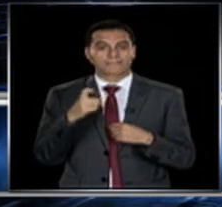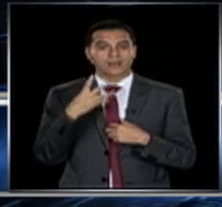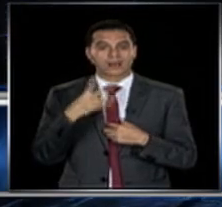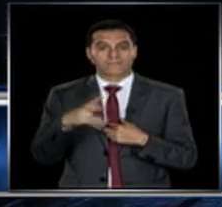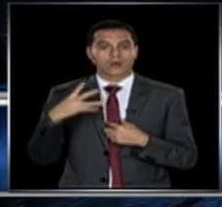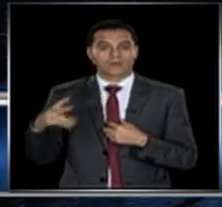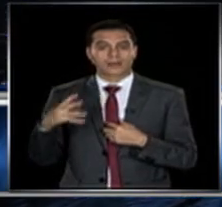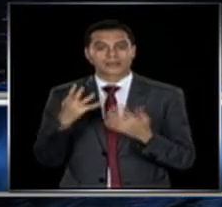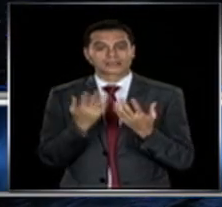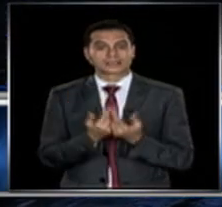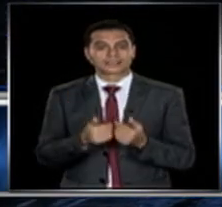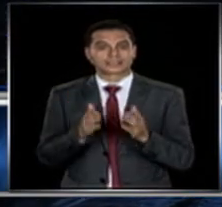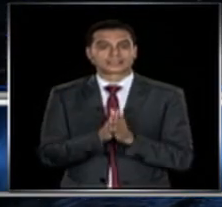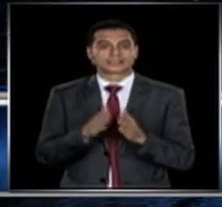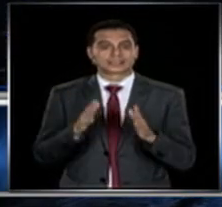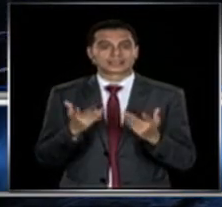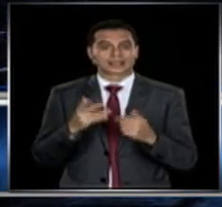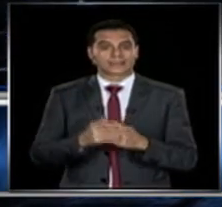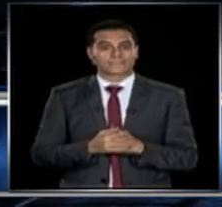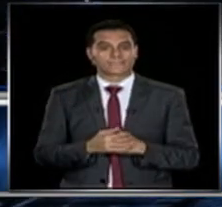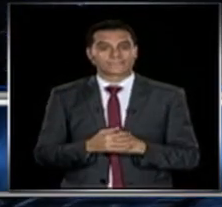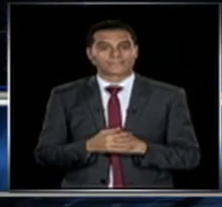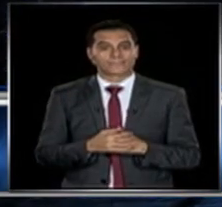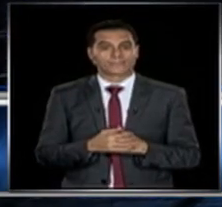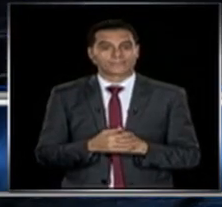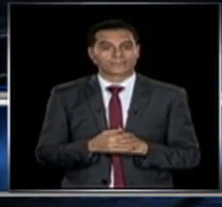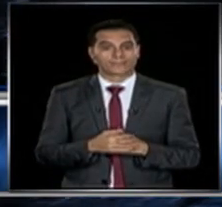زائد 144 يساوي كام؟